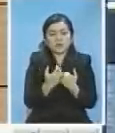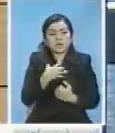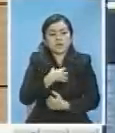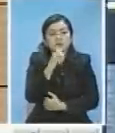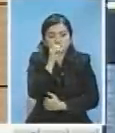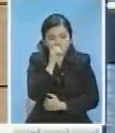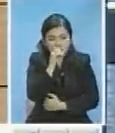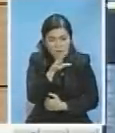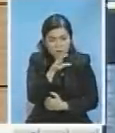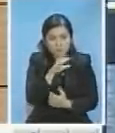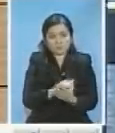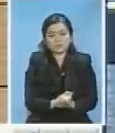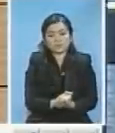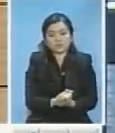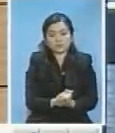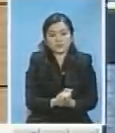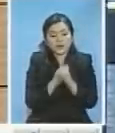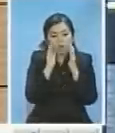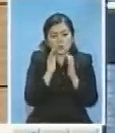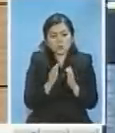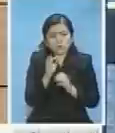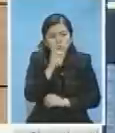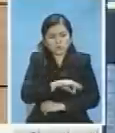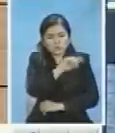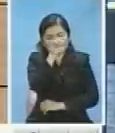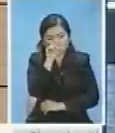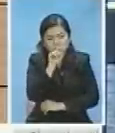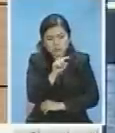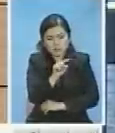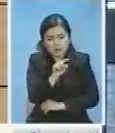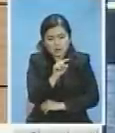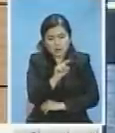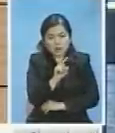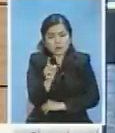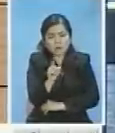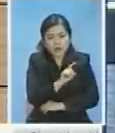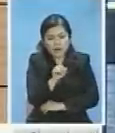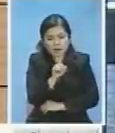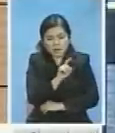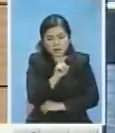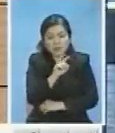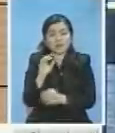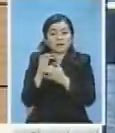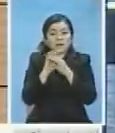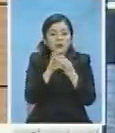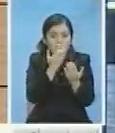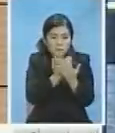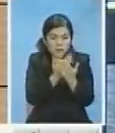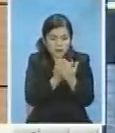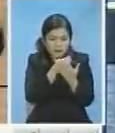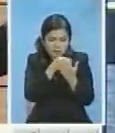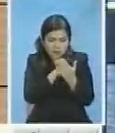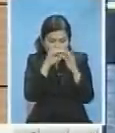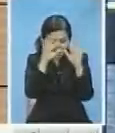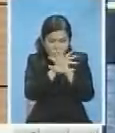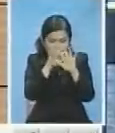าทำให้ผู้คนมีความสงสัยว่าเริ่มที่จะมีผลประโยชน์ทับซ้อนขึ้นมาในประเทศนี้และอีก